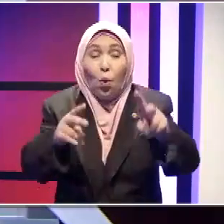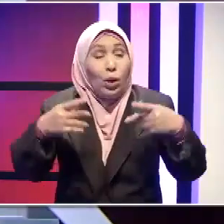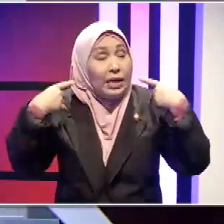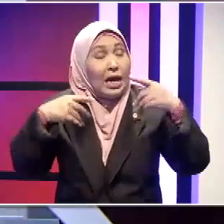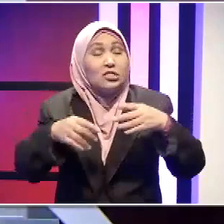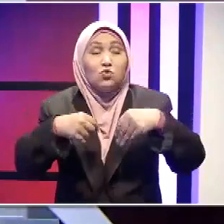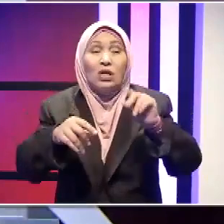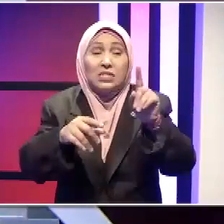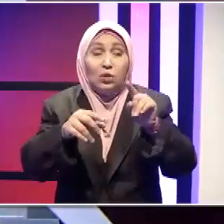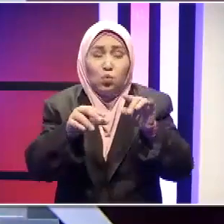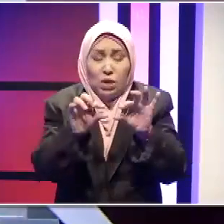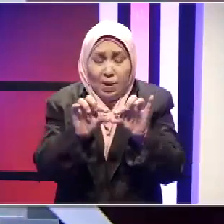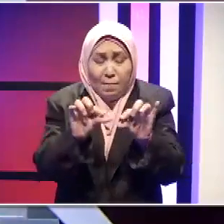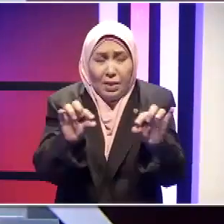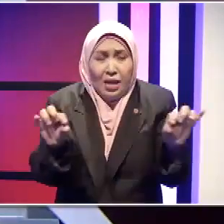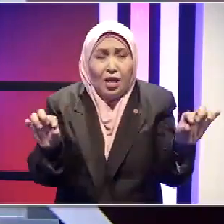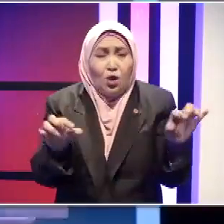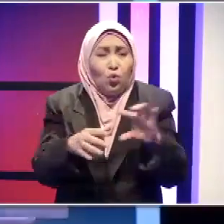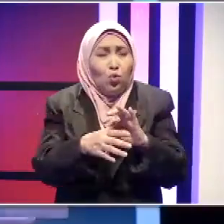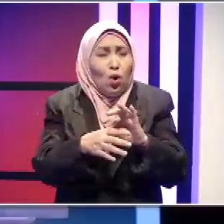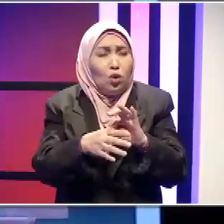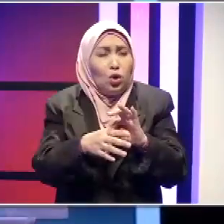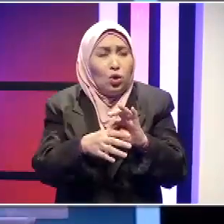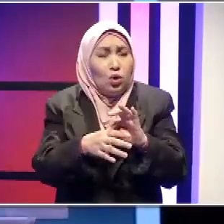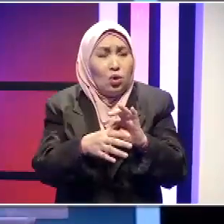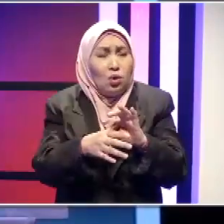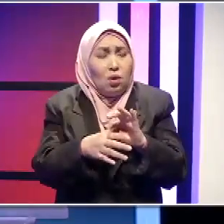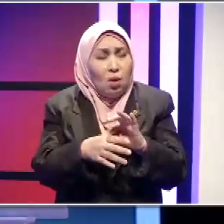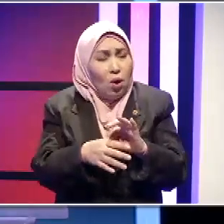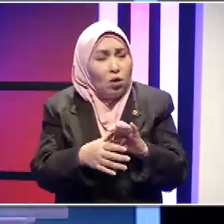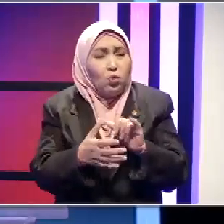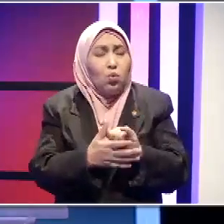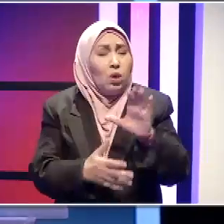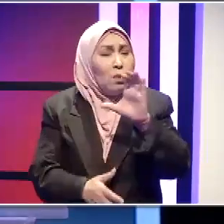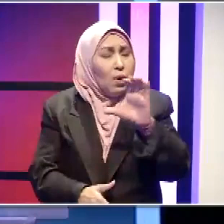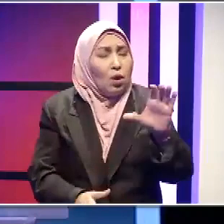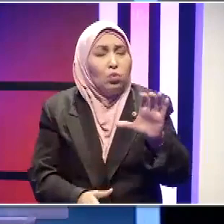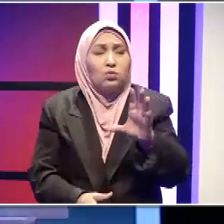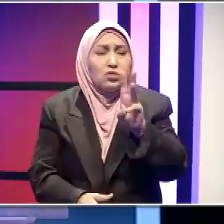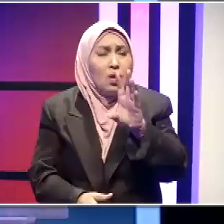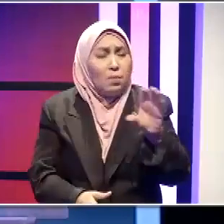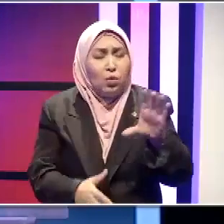satu keping daging itu mau di mengatur